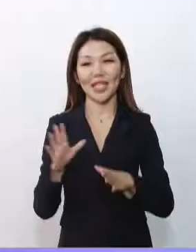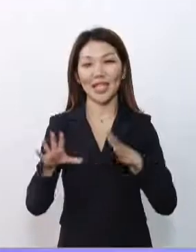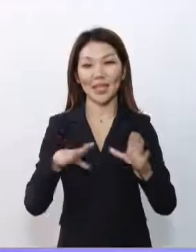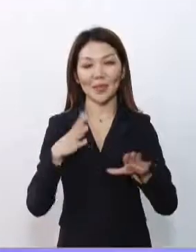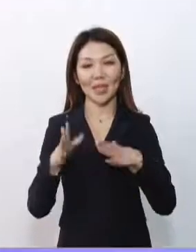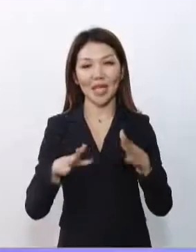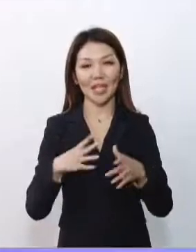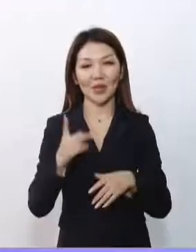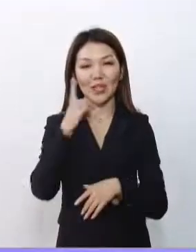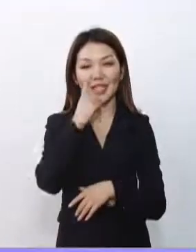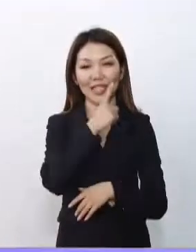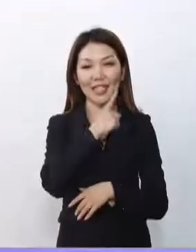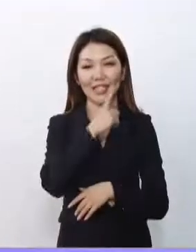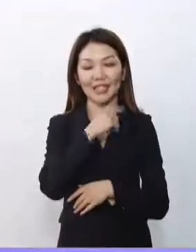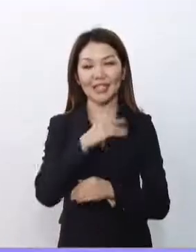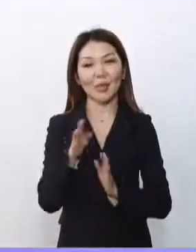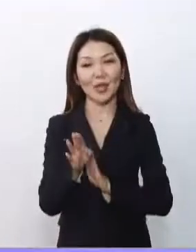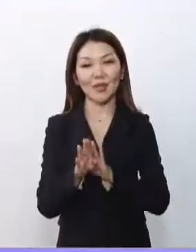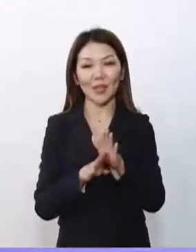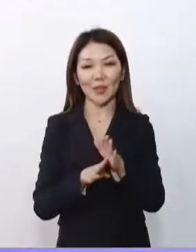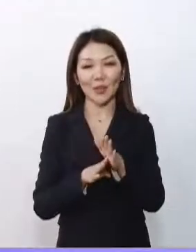гимнастику для глаз проведем